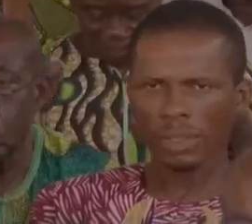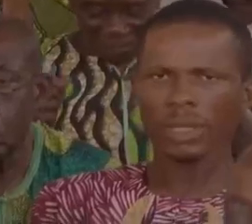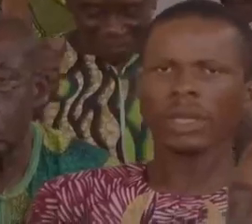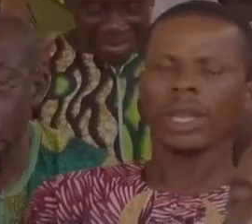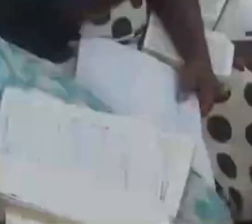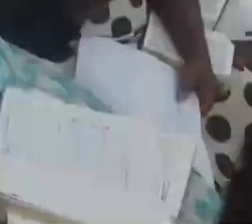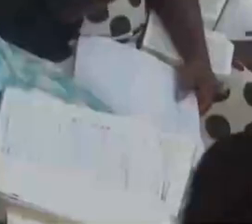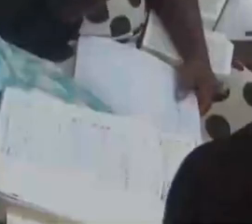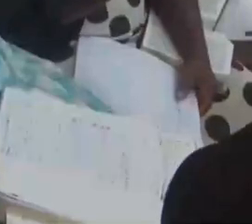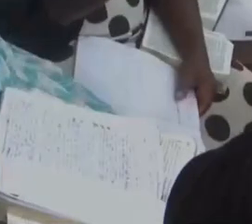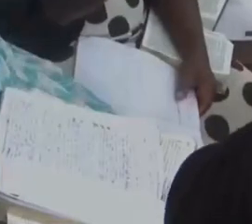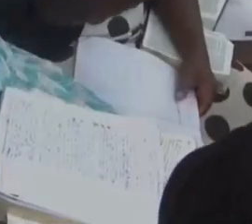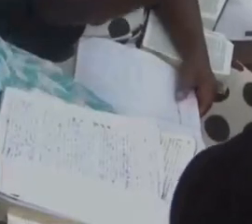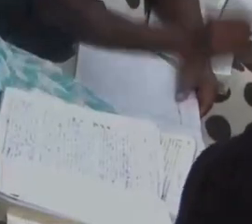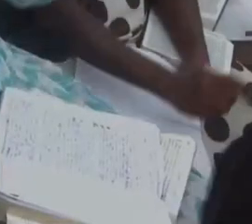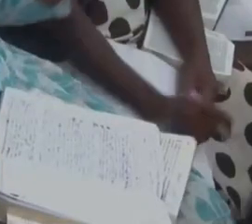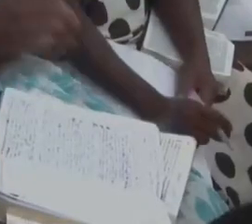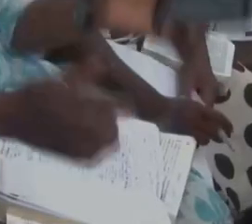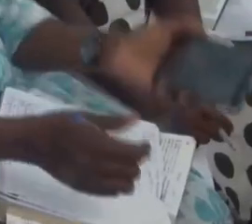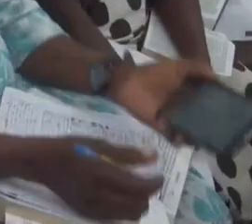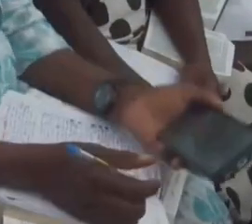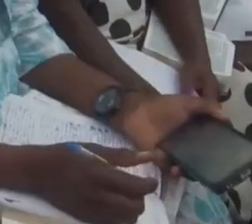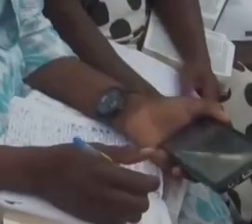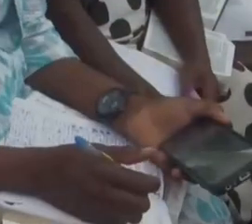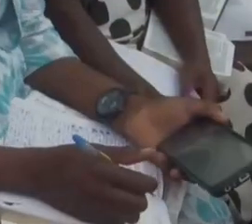Et le Seigneur va pourvoir à tes besoins.